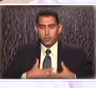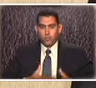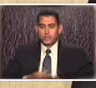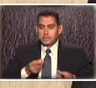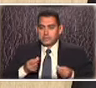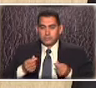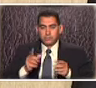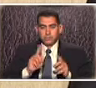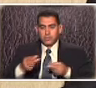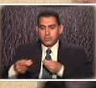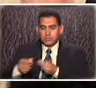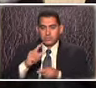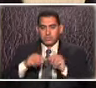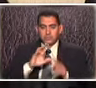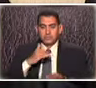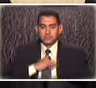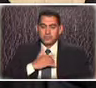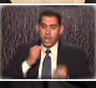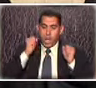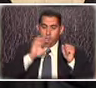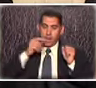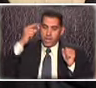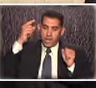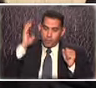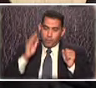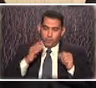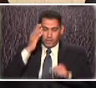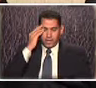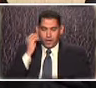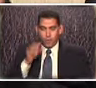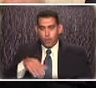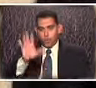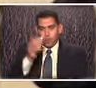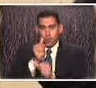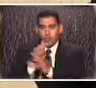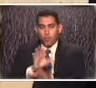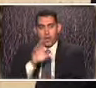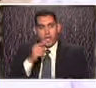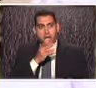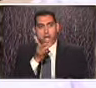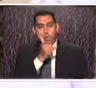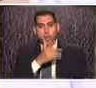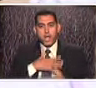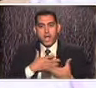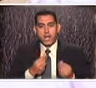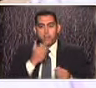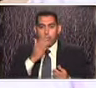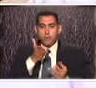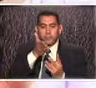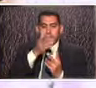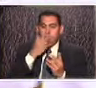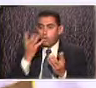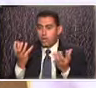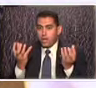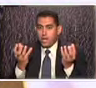اذا من ما بين الواقعيه والمثاليه هناك خيار ثالث نعم